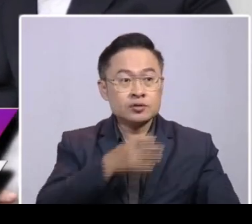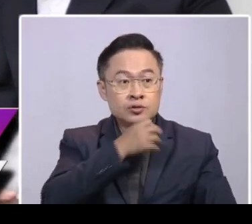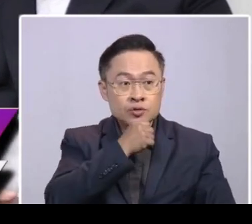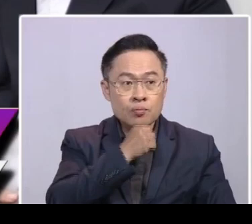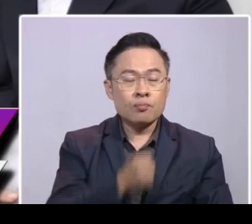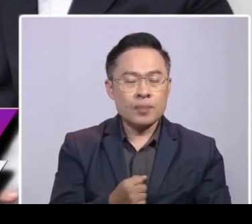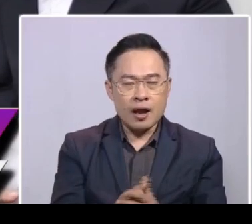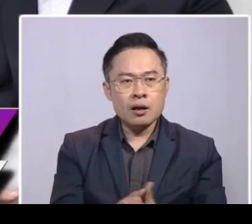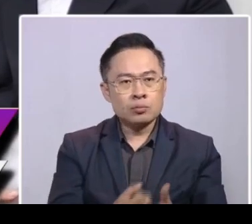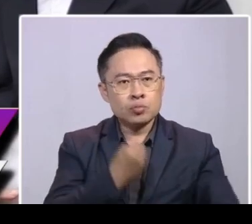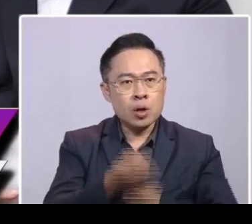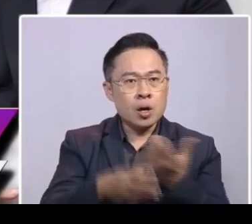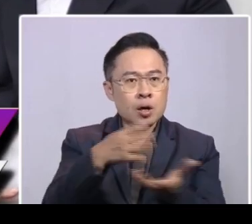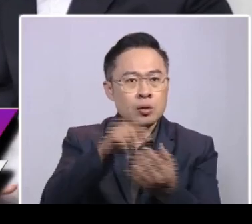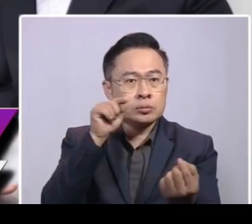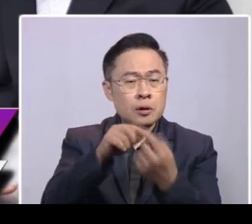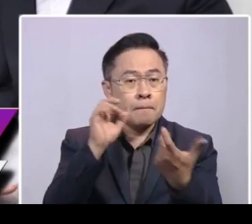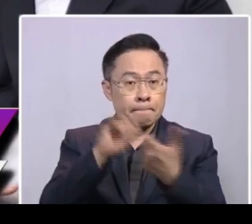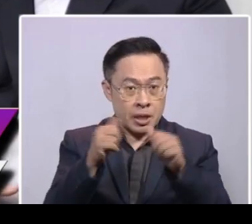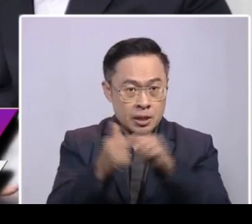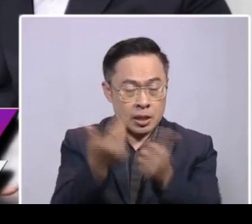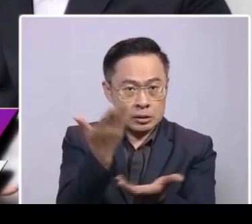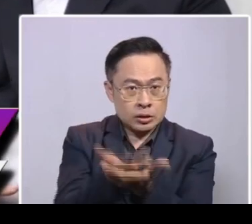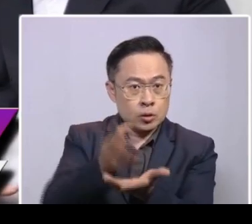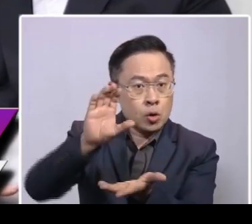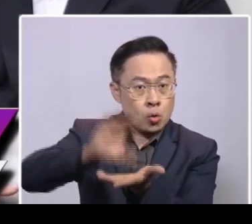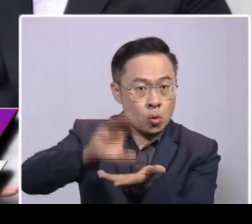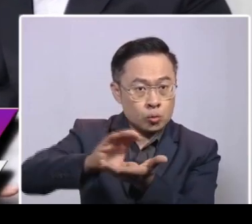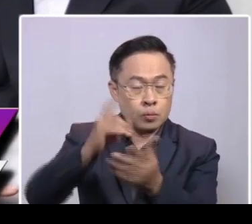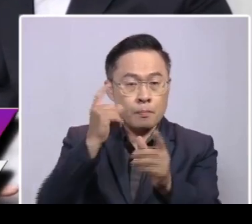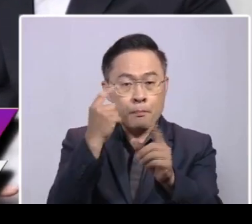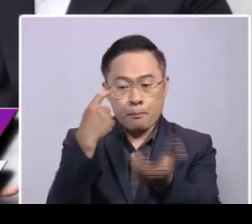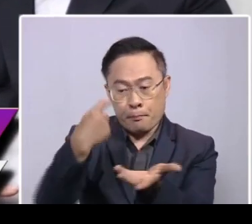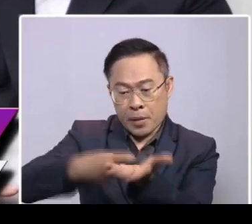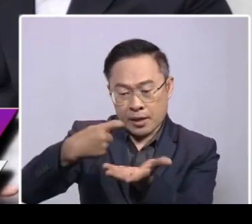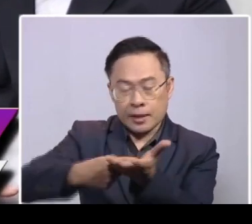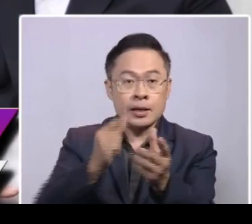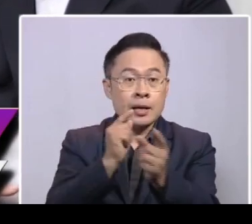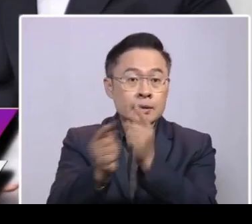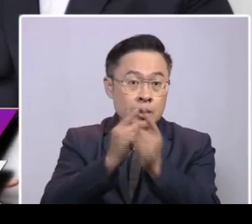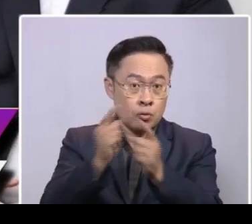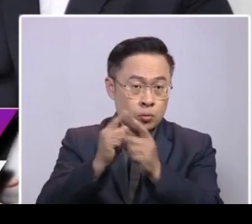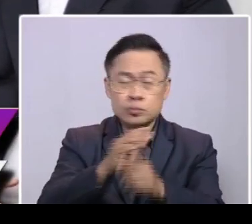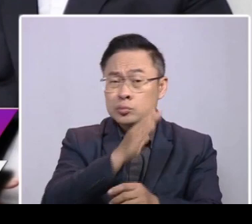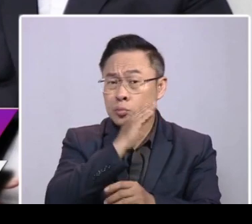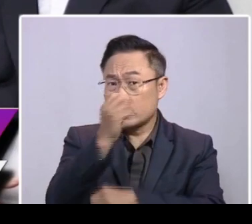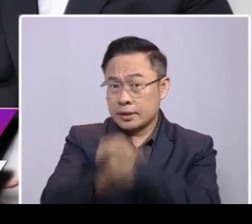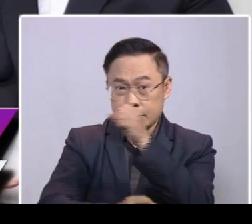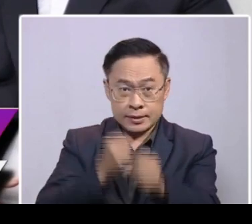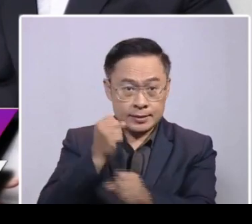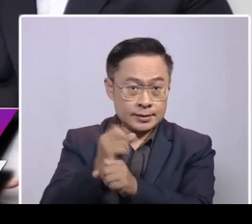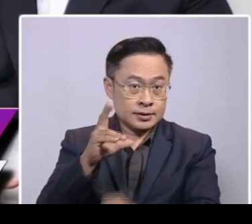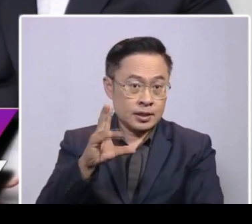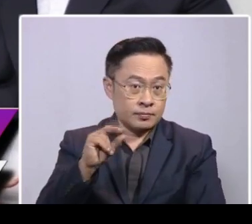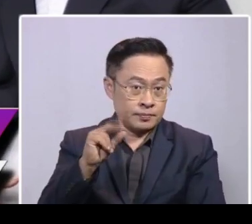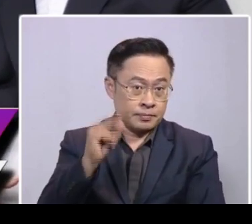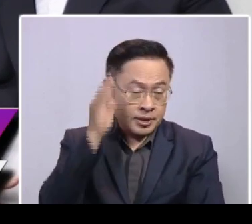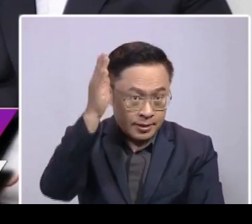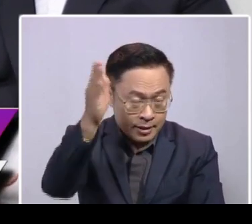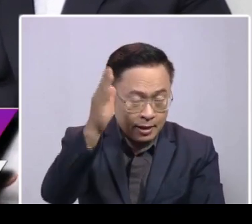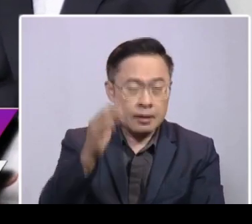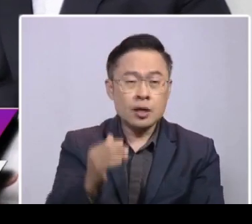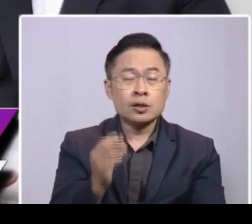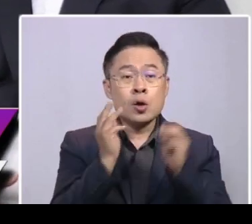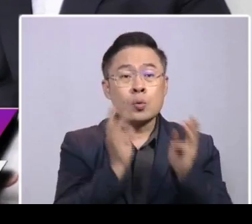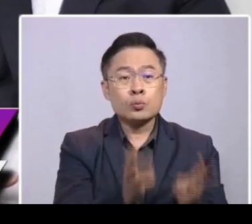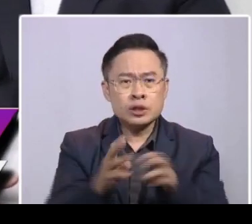พยาย housingวาอีก 30 ปีข้หน้า มีโอกาสจะลมละลายถ้าห